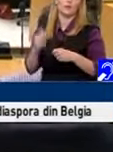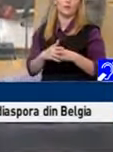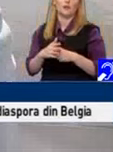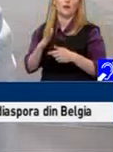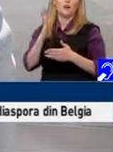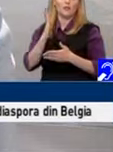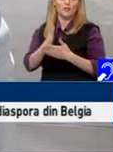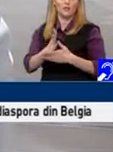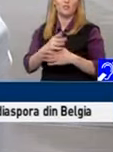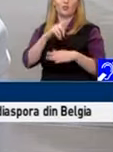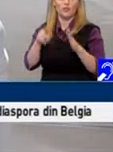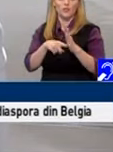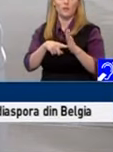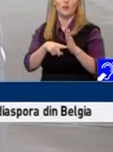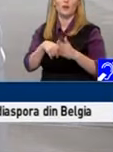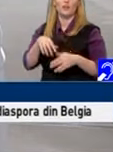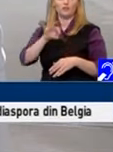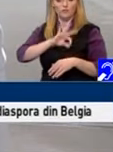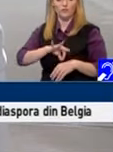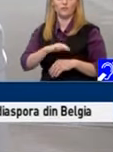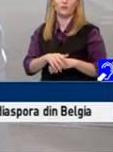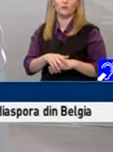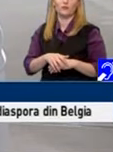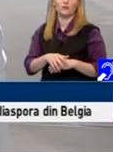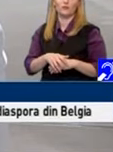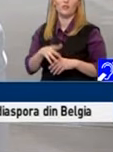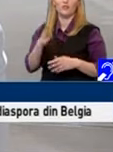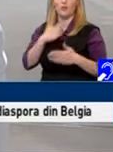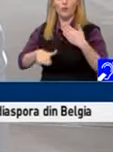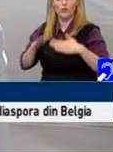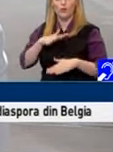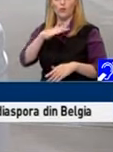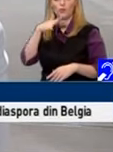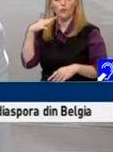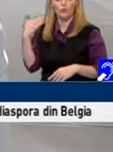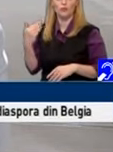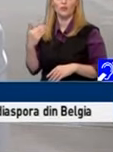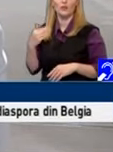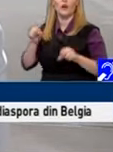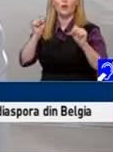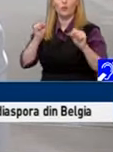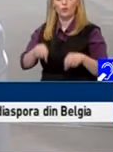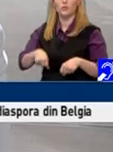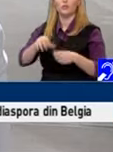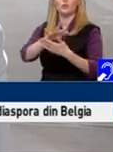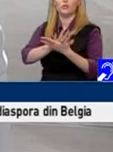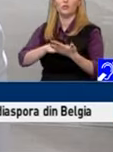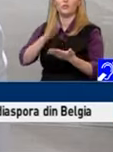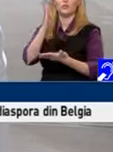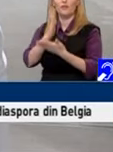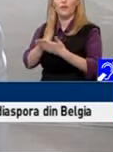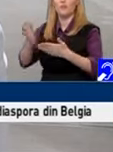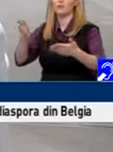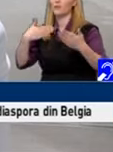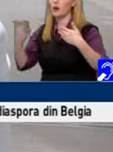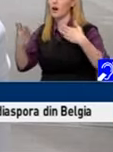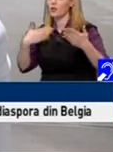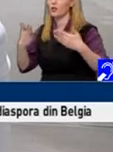este o dezbatere extrem de utilă și ne bucurăm foarte mult că putem continua să avem dialog